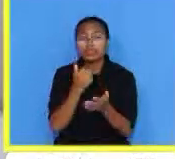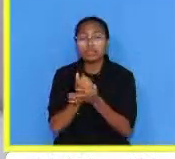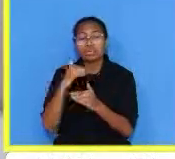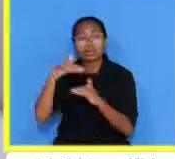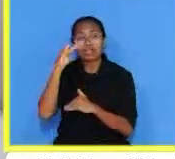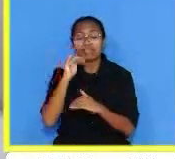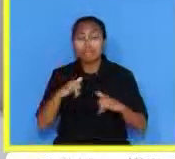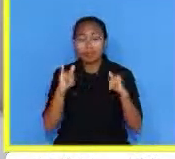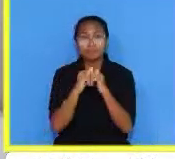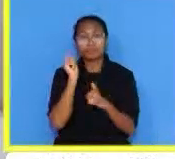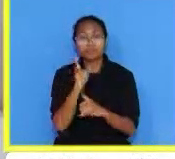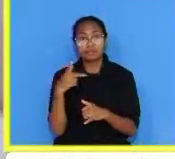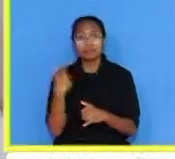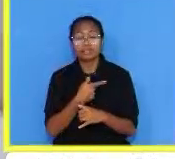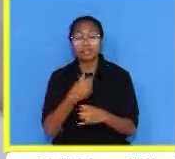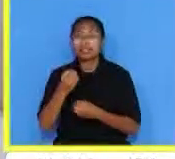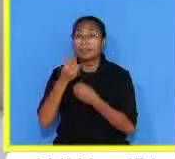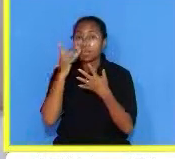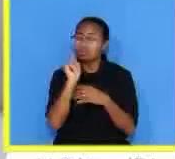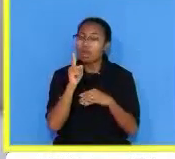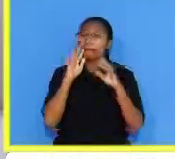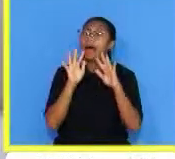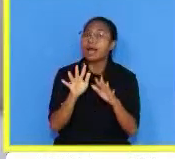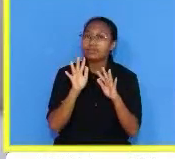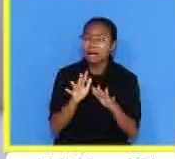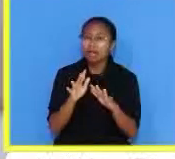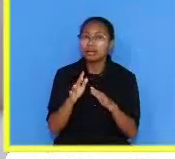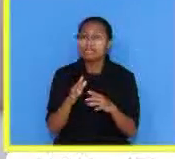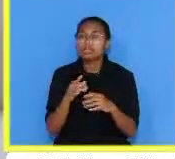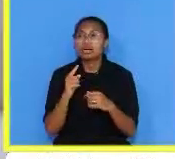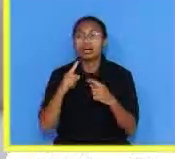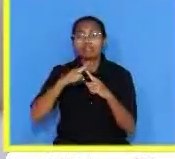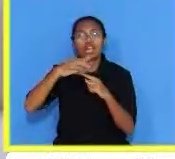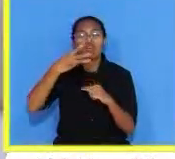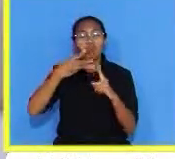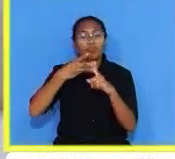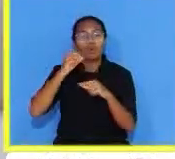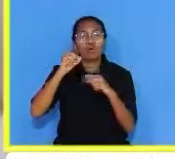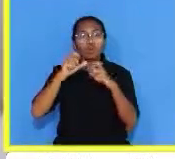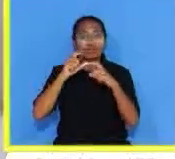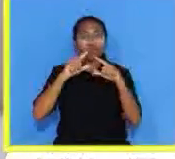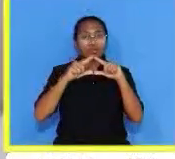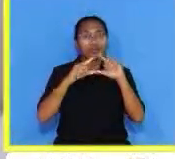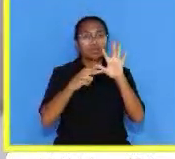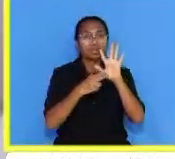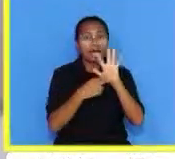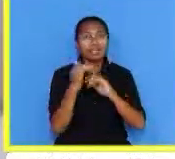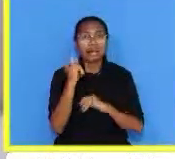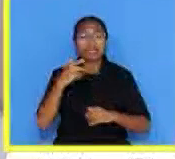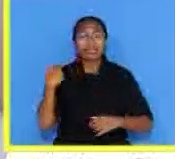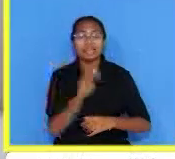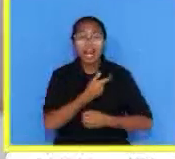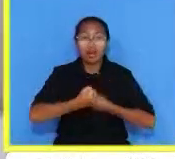tadi kami sampaikan sudah banyak terobosan-terobosan yang dilakukan, tetapi sekali lagi